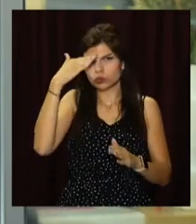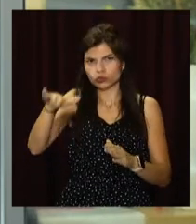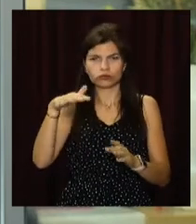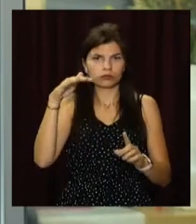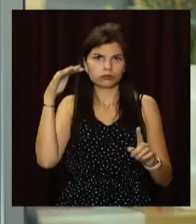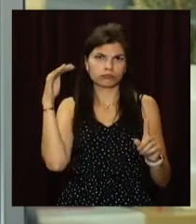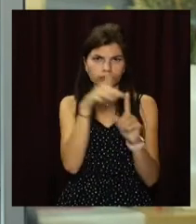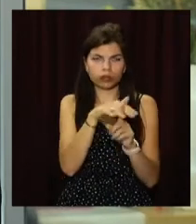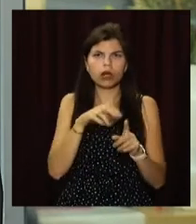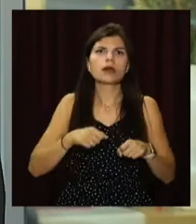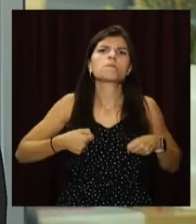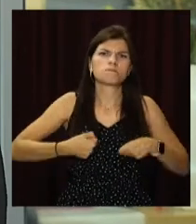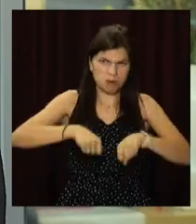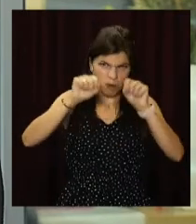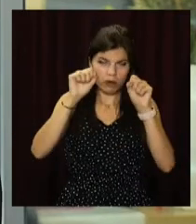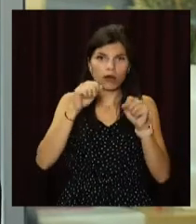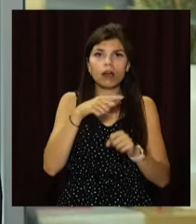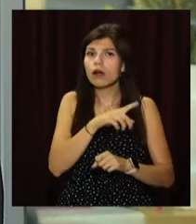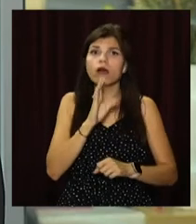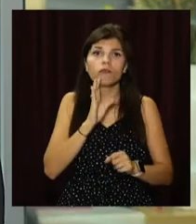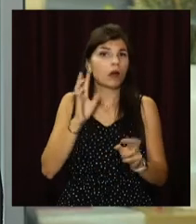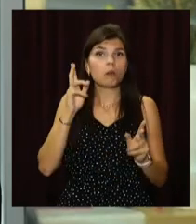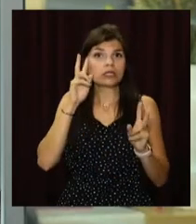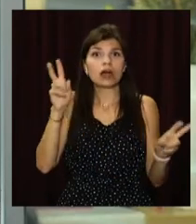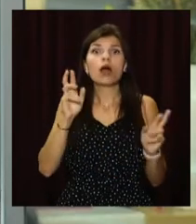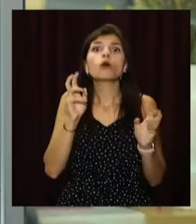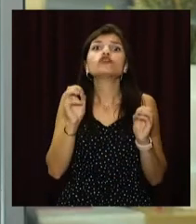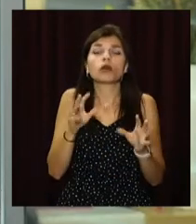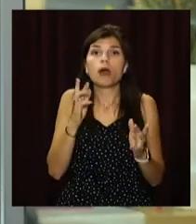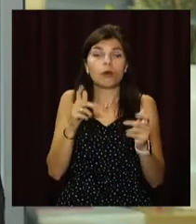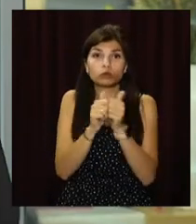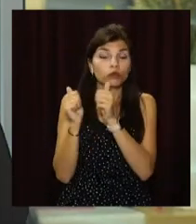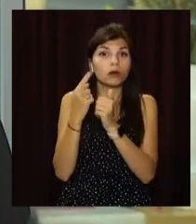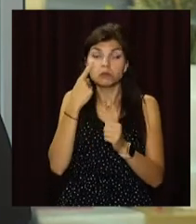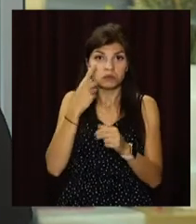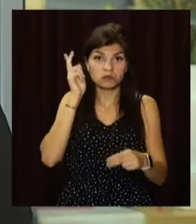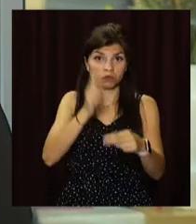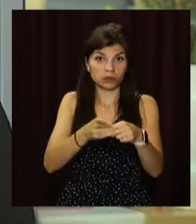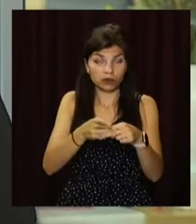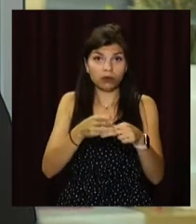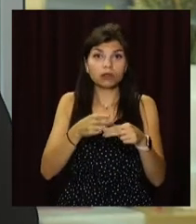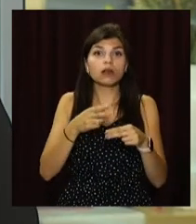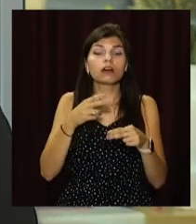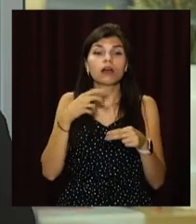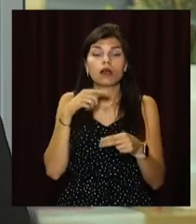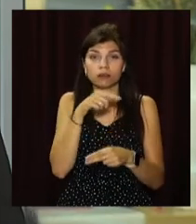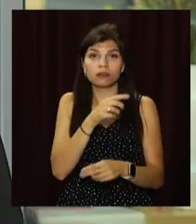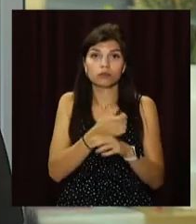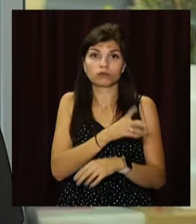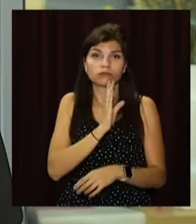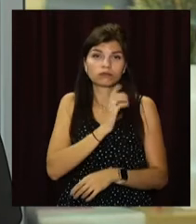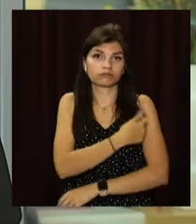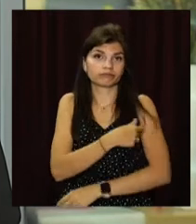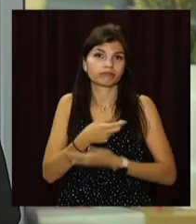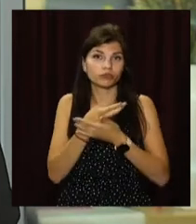сильно її побили. Постраждала, каже, не знає, чим би все закінчилося, якби не сусідка. Наталю Ешенкулову ушпиталили до місцевої лікарні.